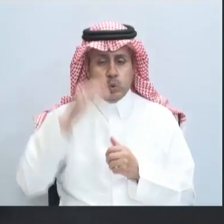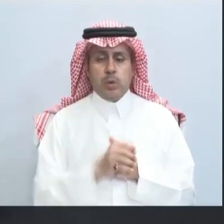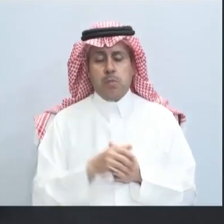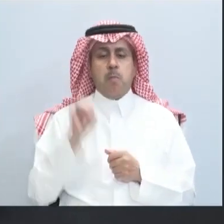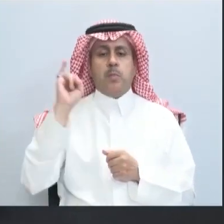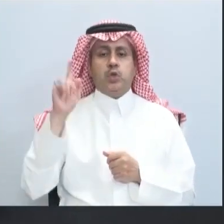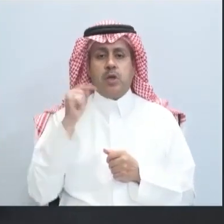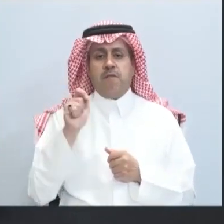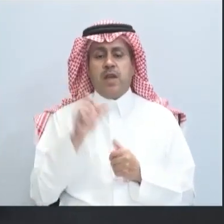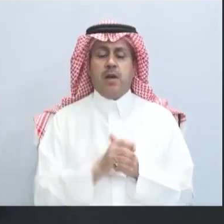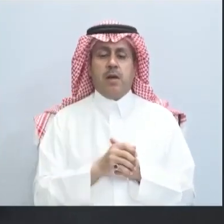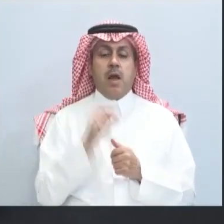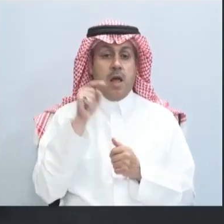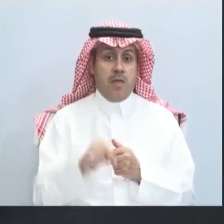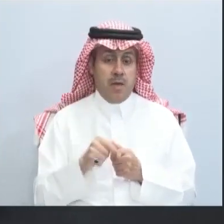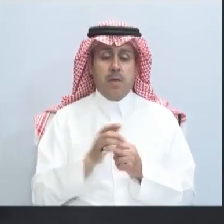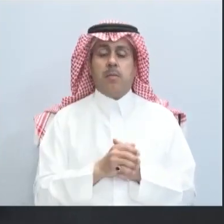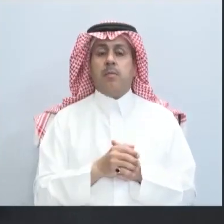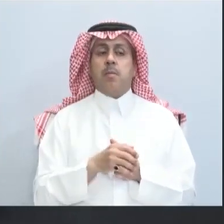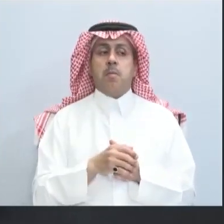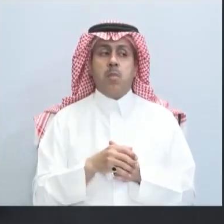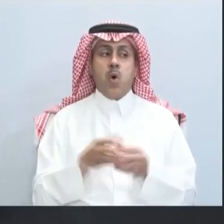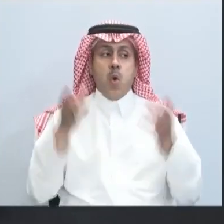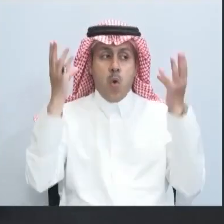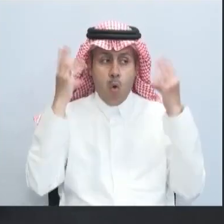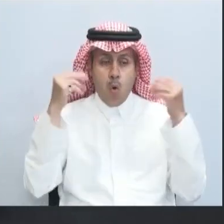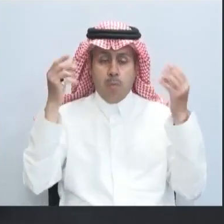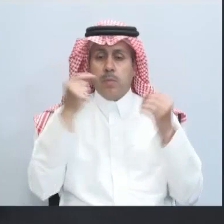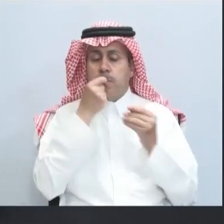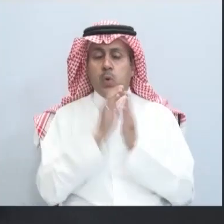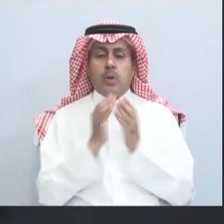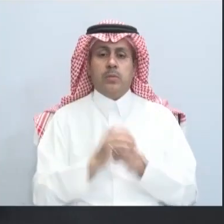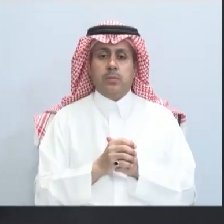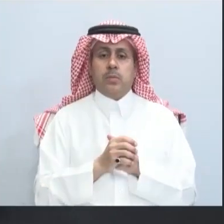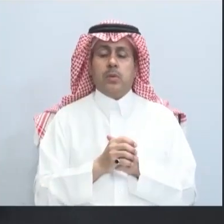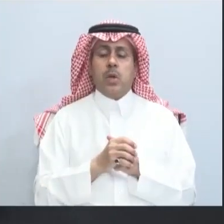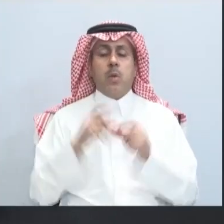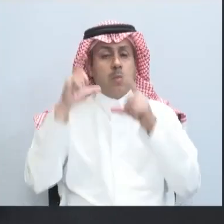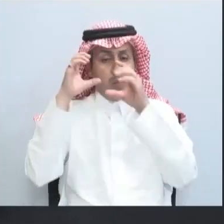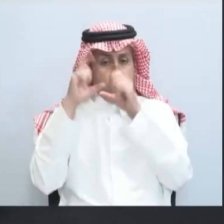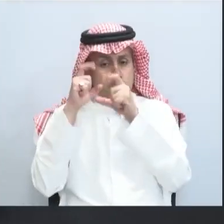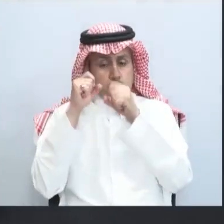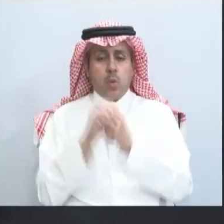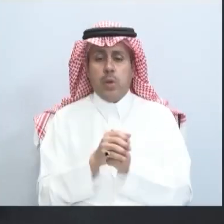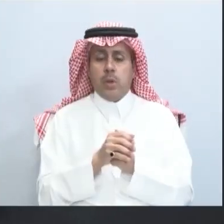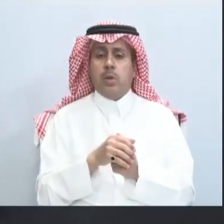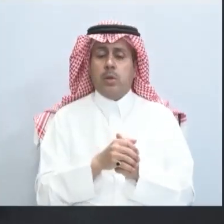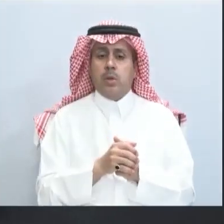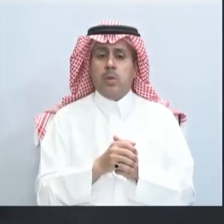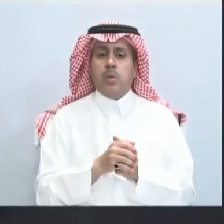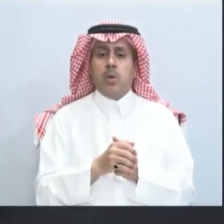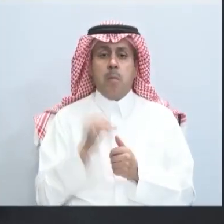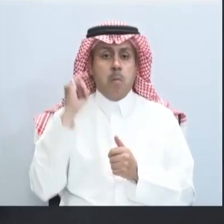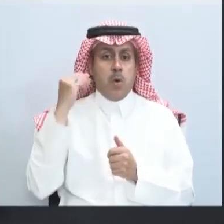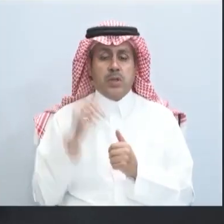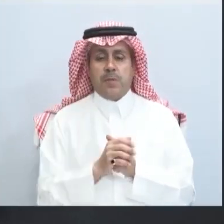على هذه الماده والشكر كذلكم للمصورين والمخرجين والشكر